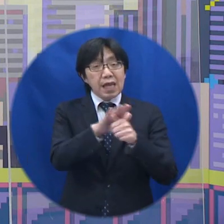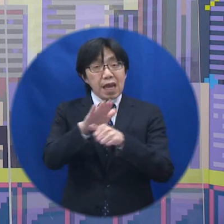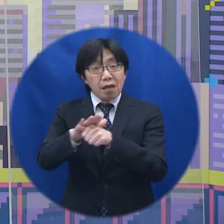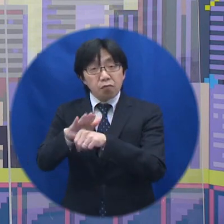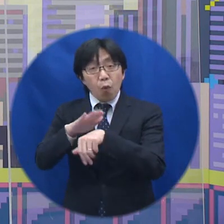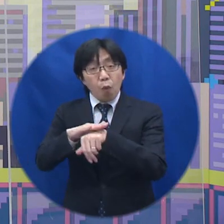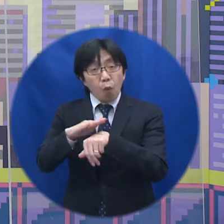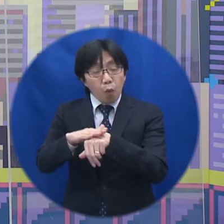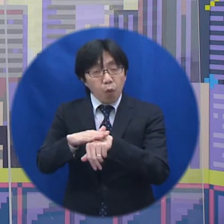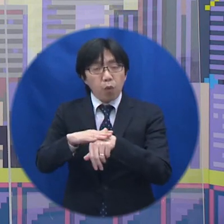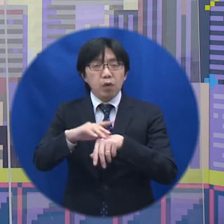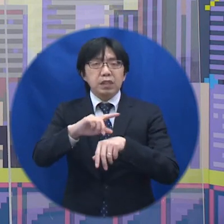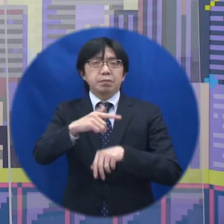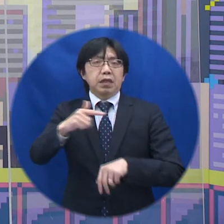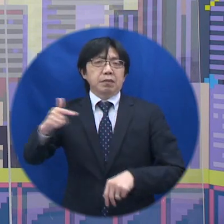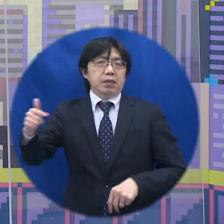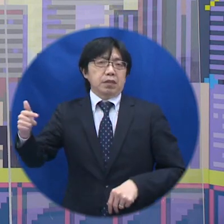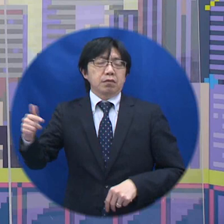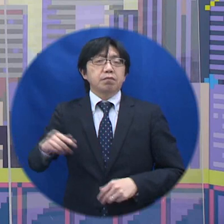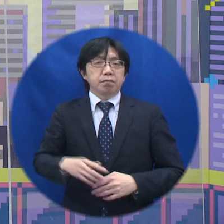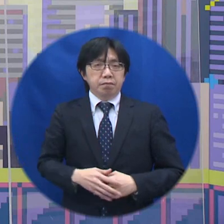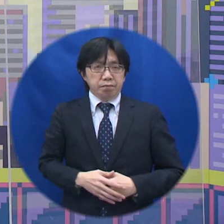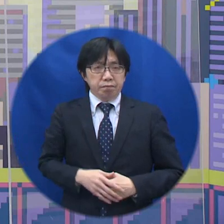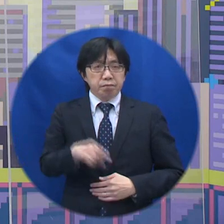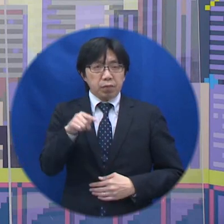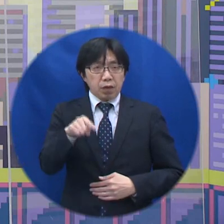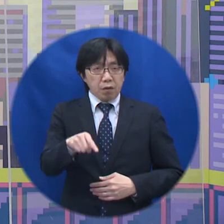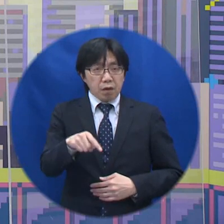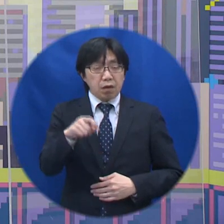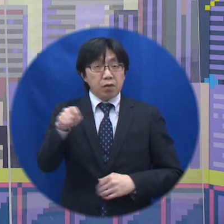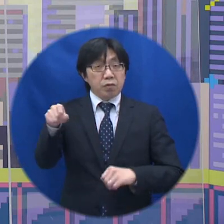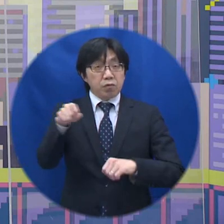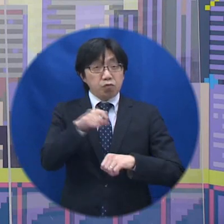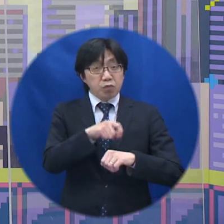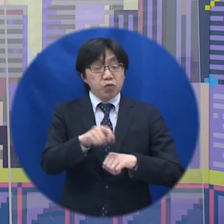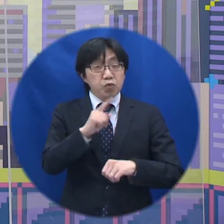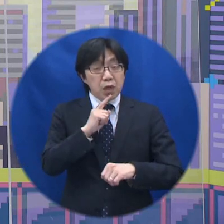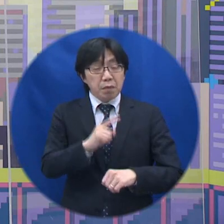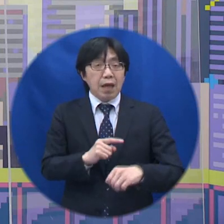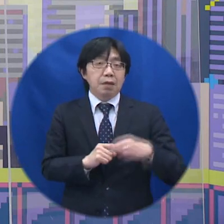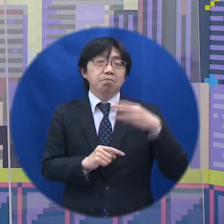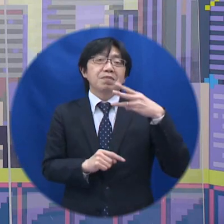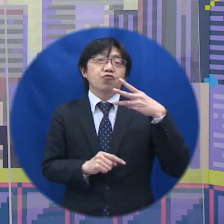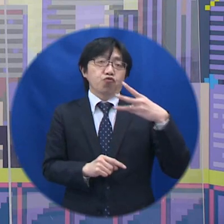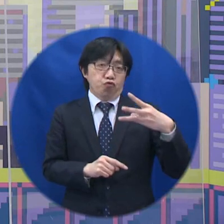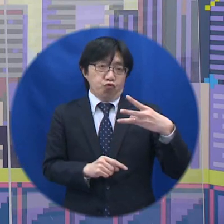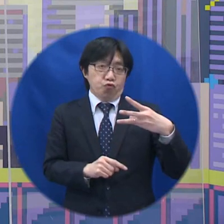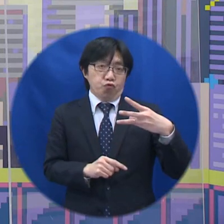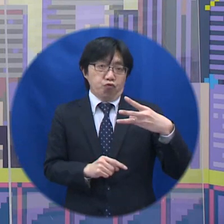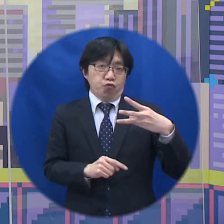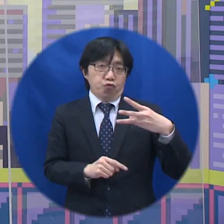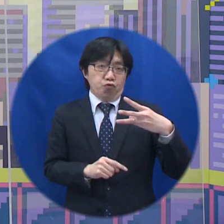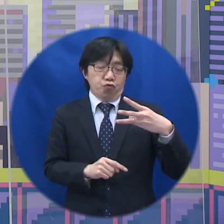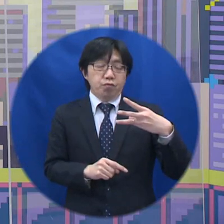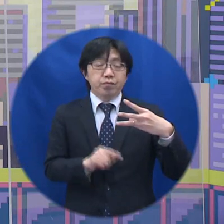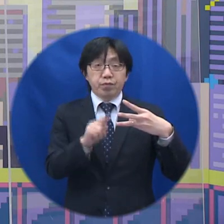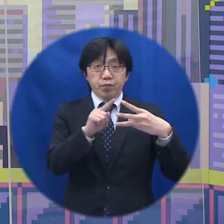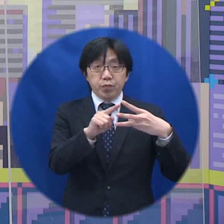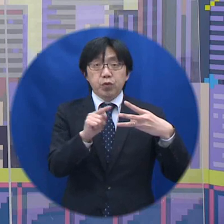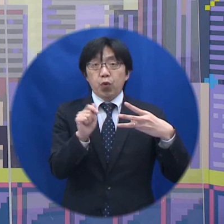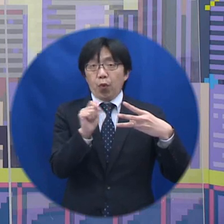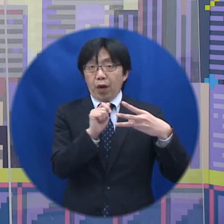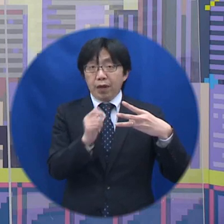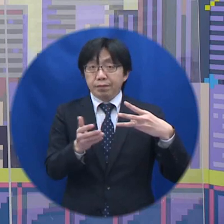。そこで代表的な特性を3つお伝えしたいと思います。 3つ、はい、お願いします